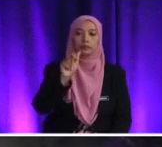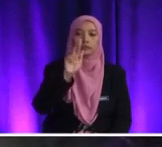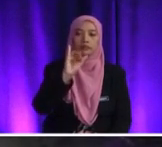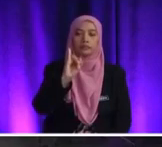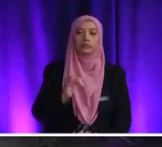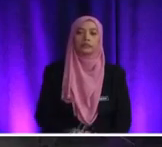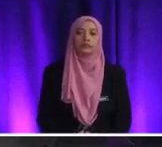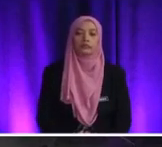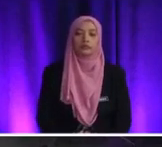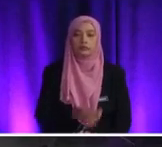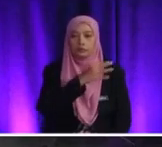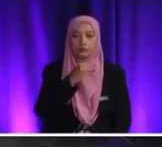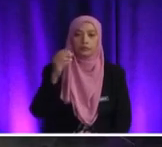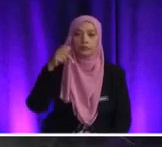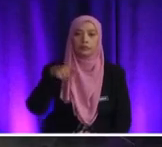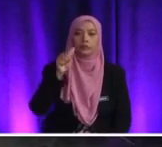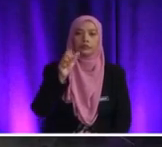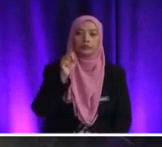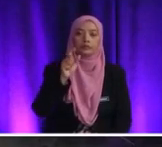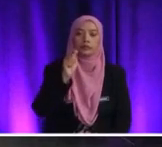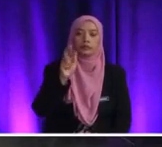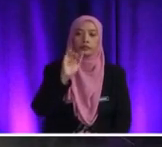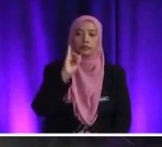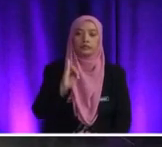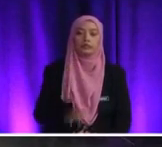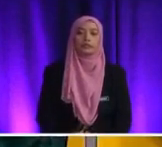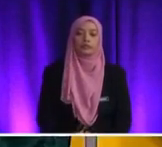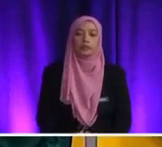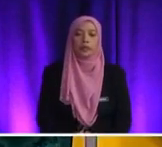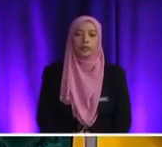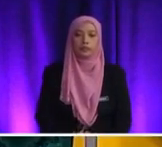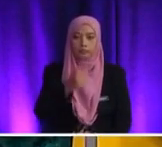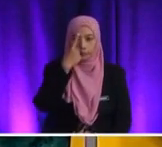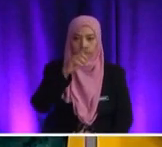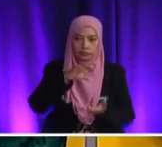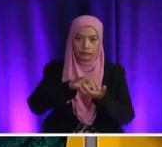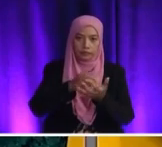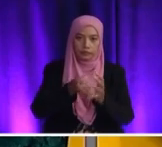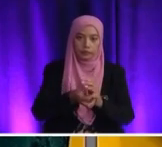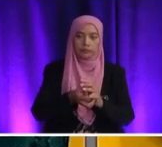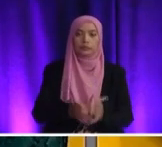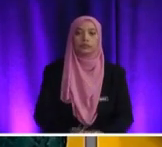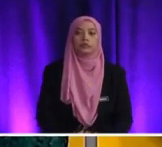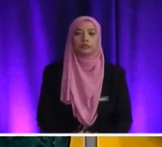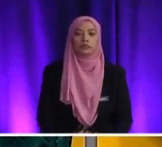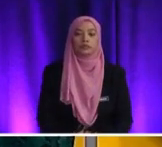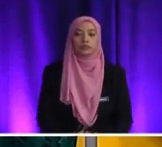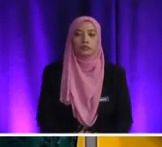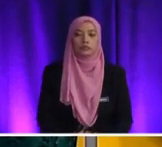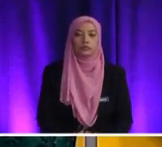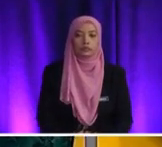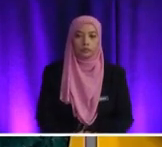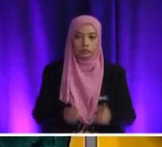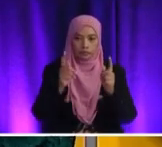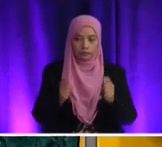orang yang Apong KTP Niaga and bake jadi dia boleh ambek fesrida dan bakery kalau nak jadi tukang masak